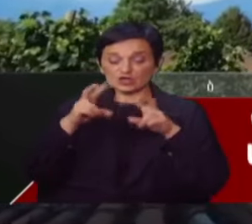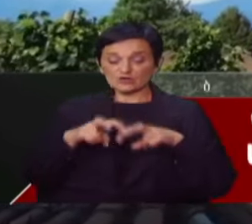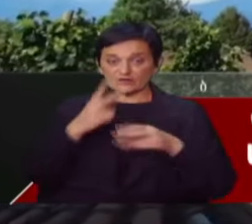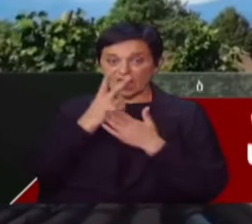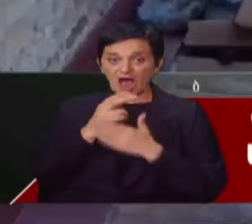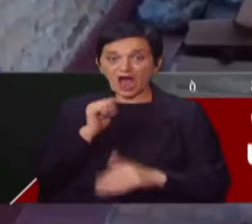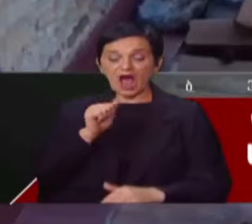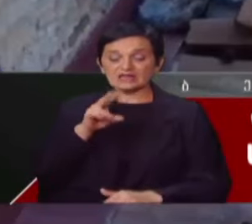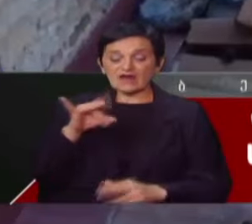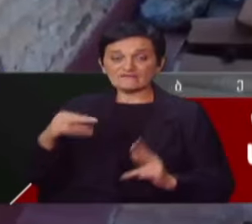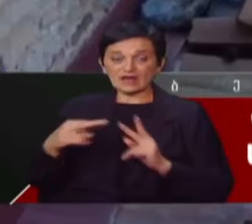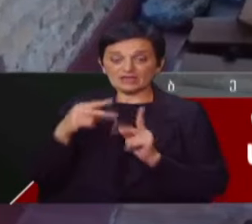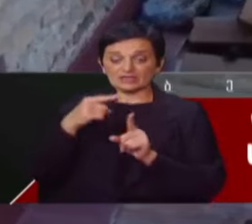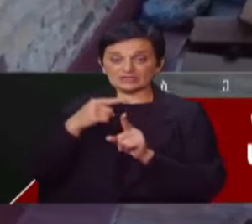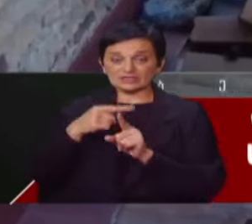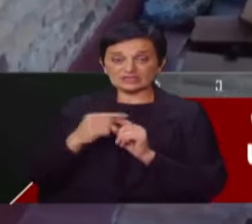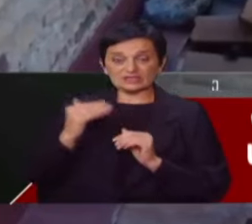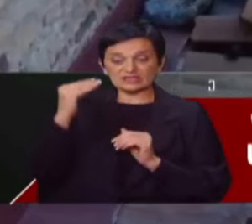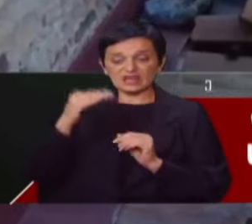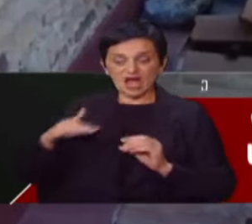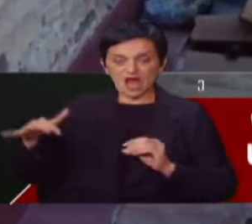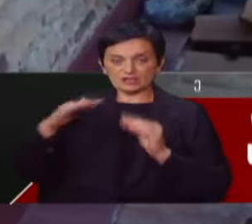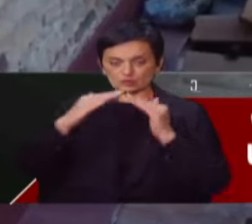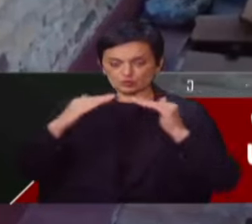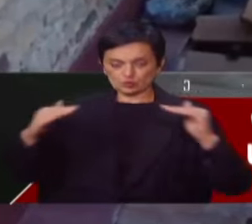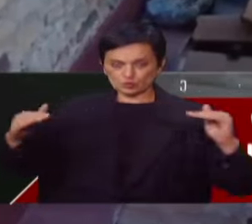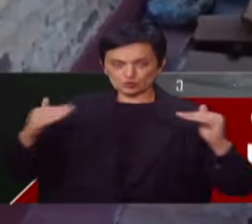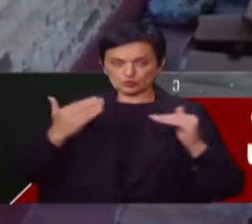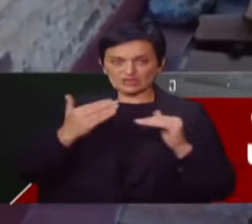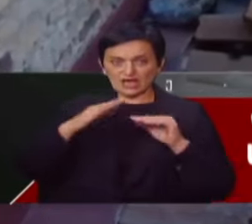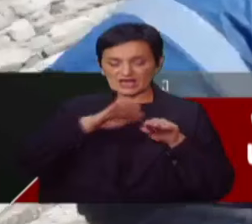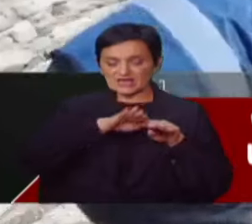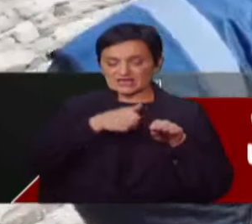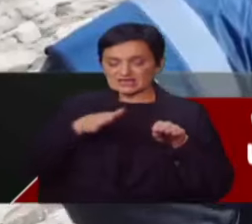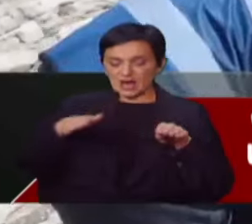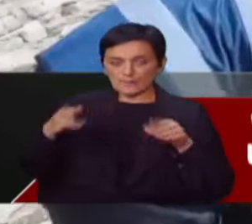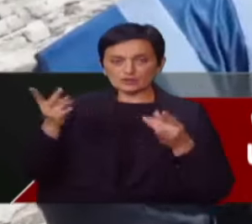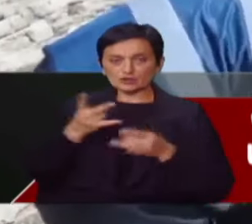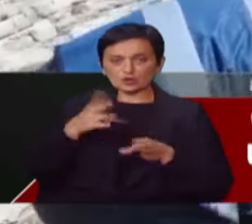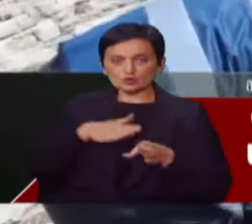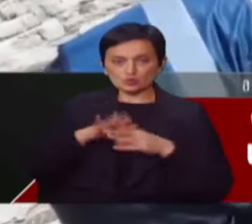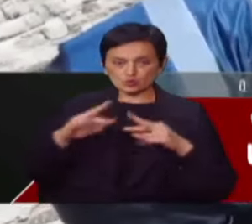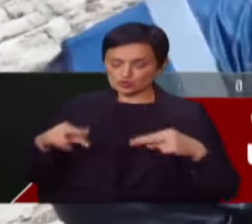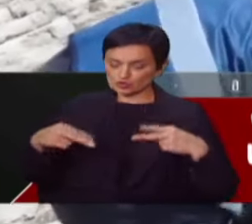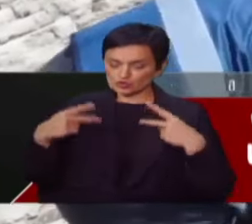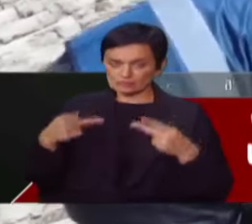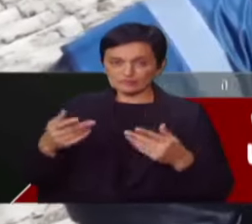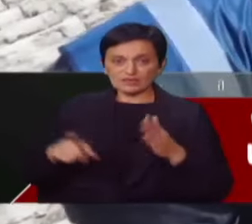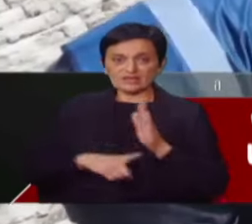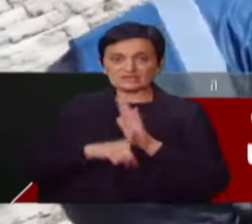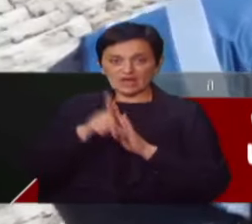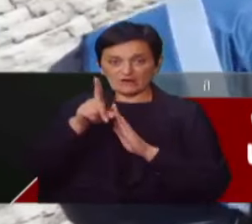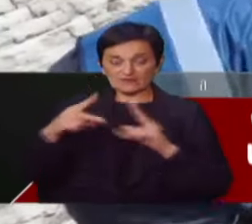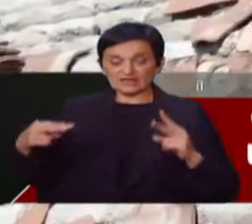მიხედვით ალავერდის საკათედრო ტაძრის დასავლეთ მინაშენის გადახურვის სტრუქტურა და სტოას კრამიტის გადახურვა საჭიროებს სრულად შეცვლას. დაწყებულია